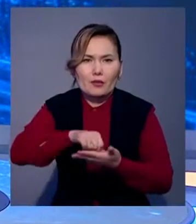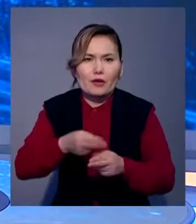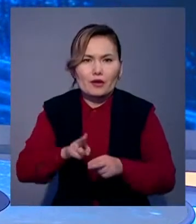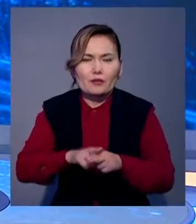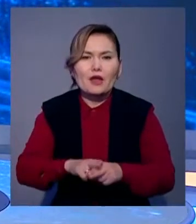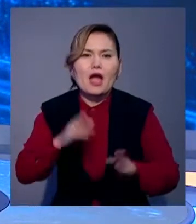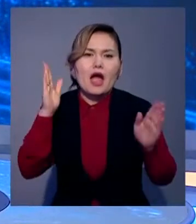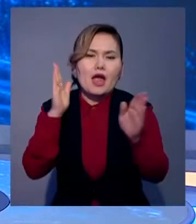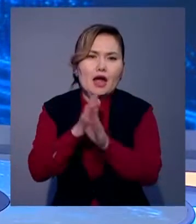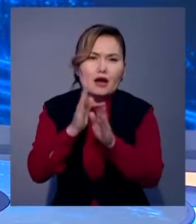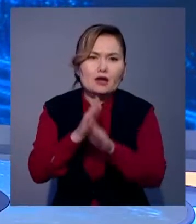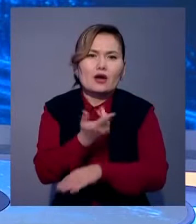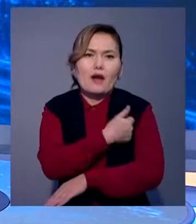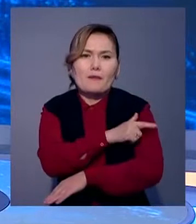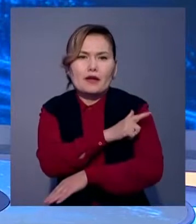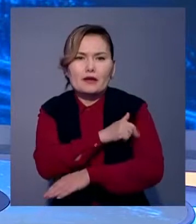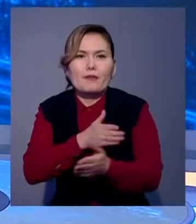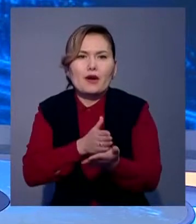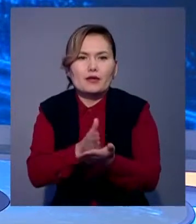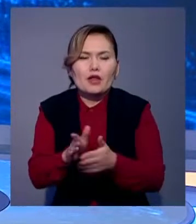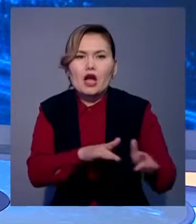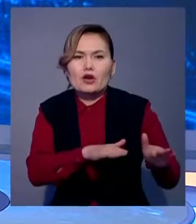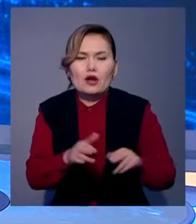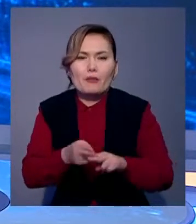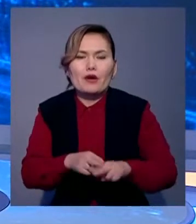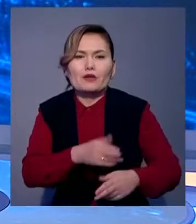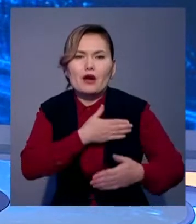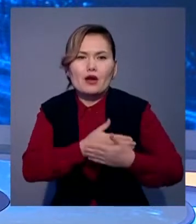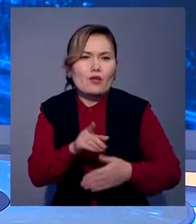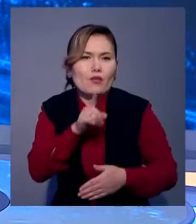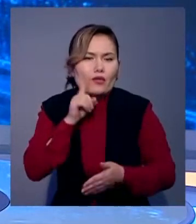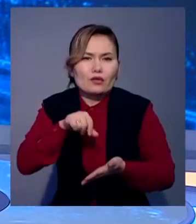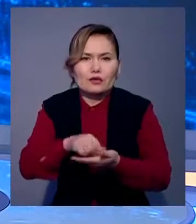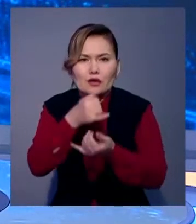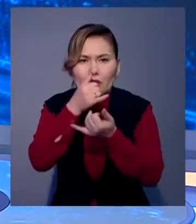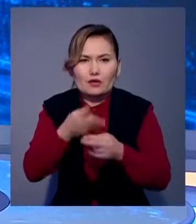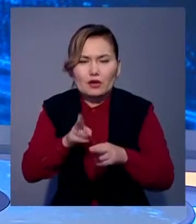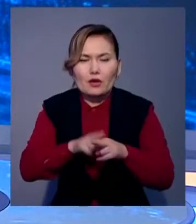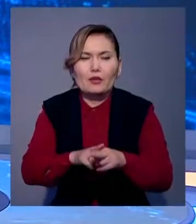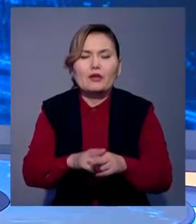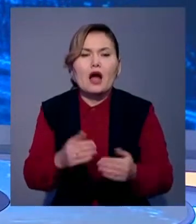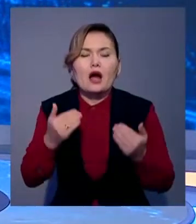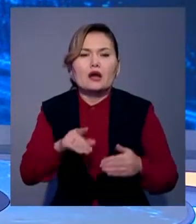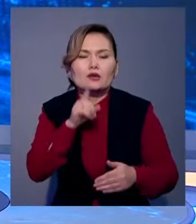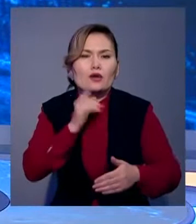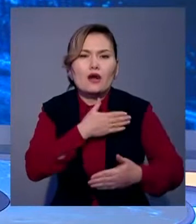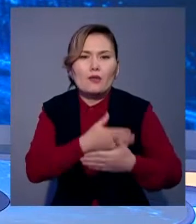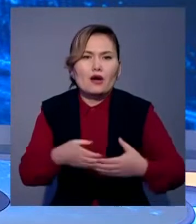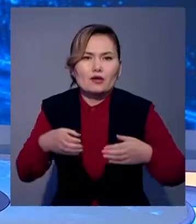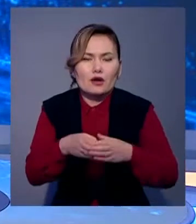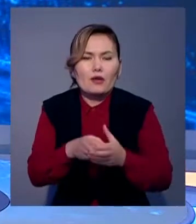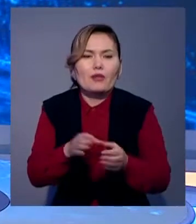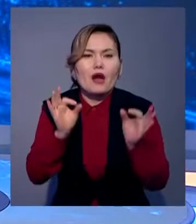бірақ экология, медицина, мәдени бағыттардағы шаруаларға етене араласа бермейді. Себебі волонтерлік дұрыс жолға